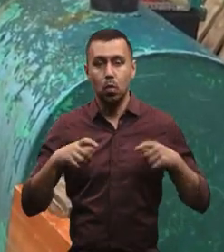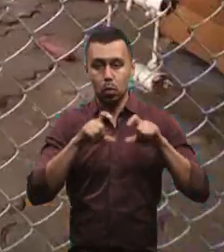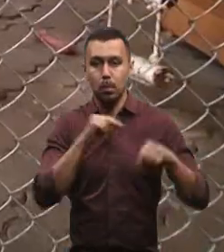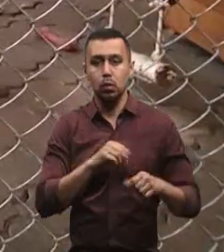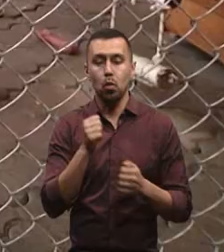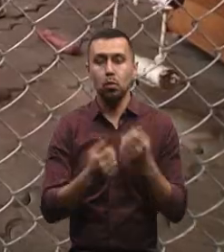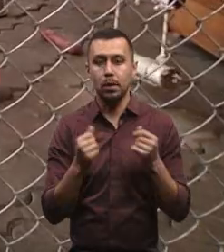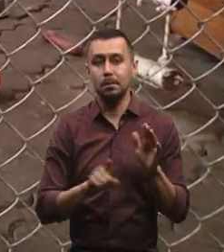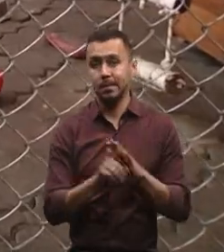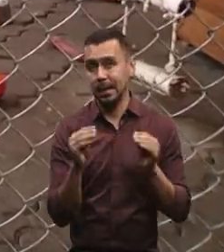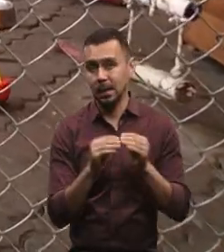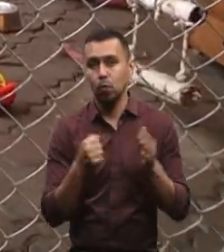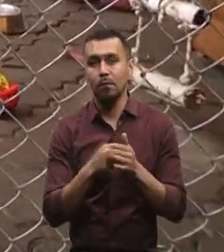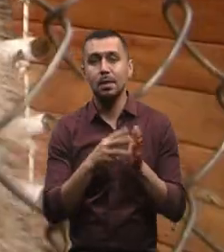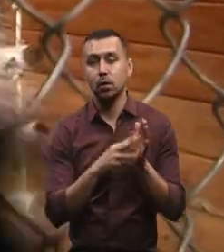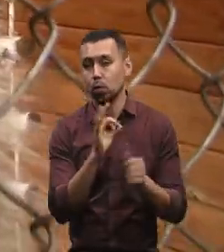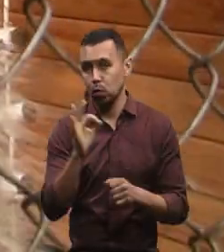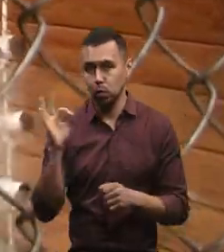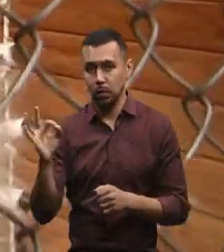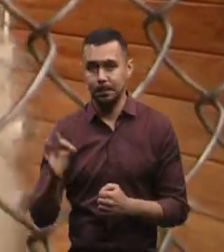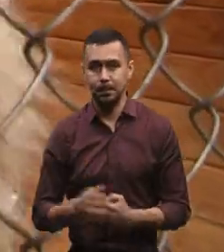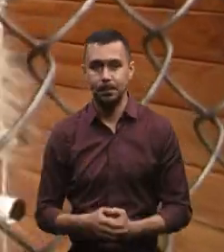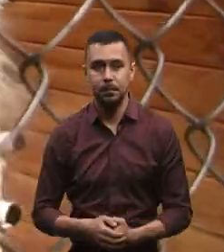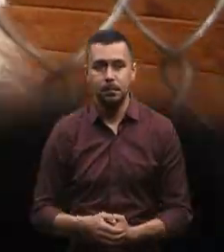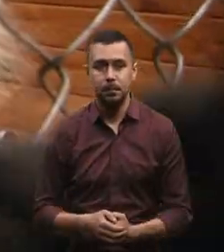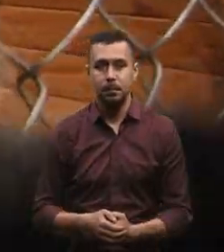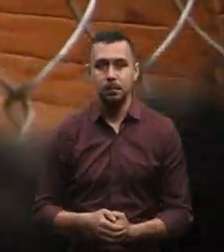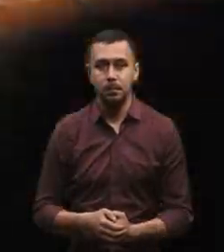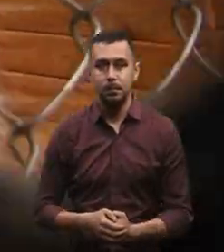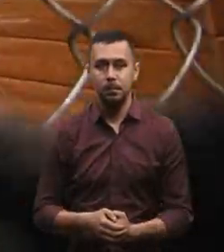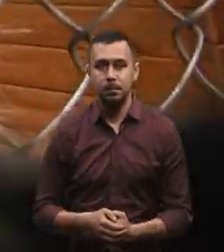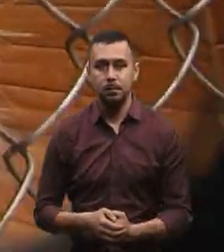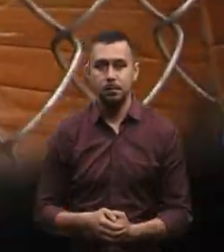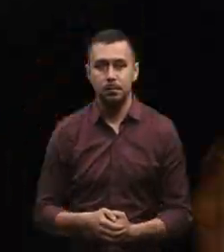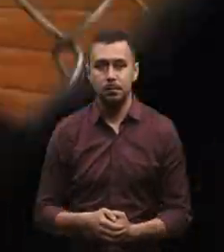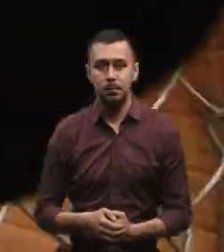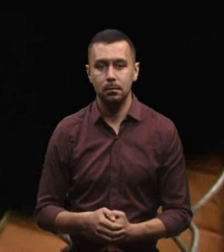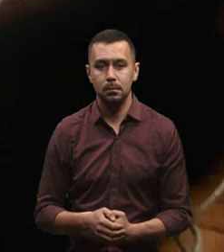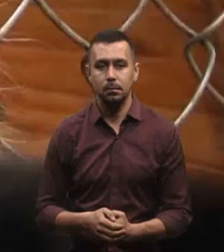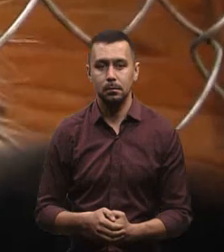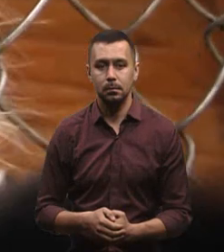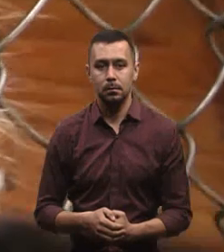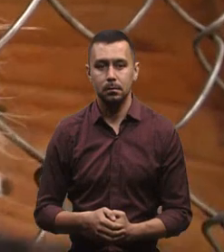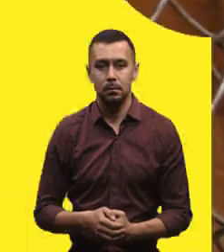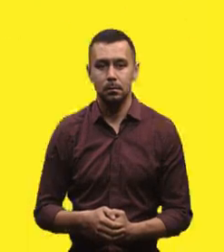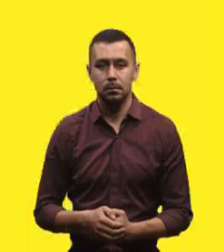з 10 до 18 години. Валерія Ковальчук, Олександр Горішевський, Суспільне новини, Хмельницький.